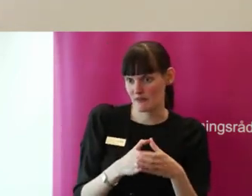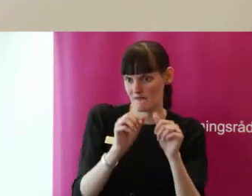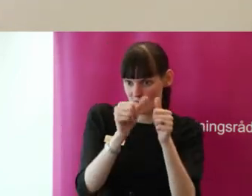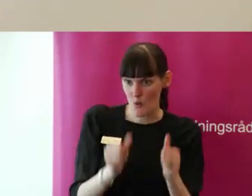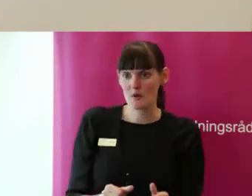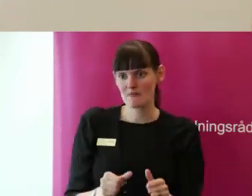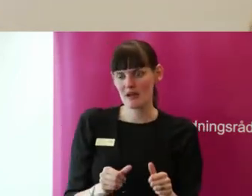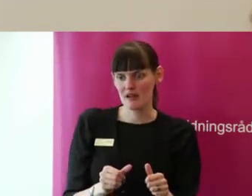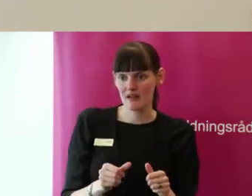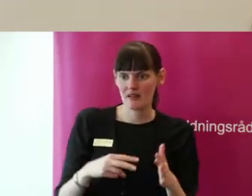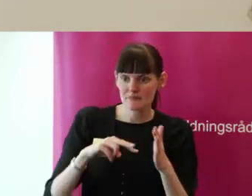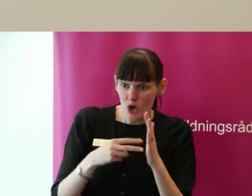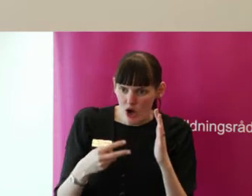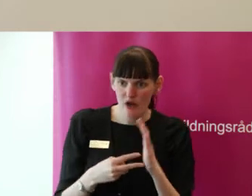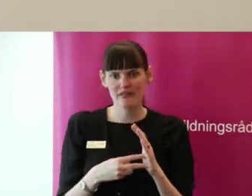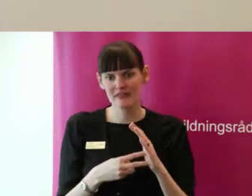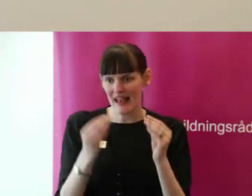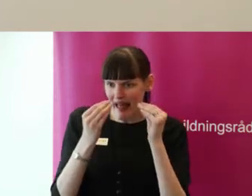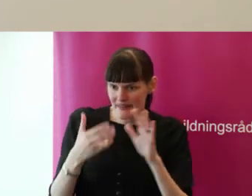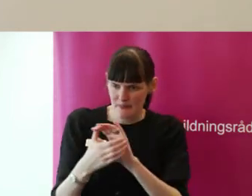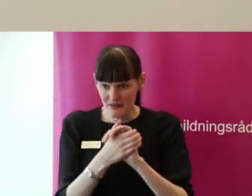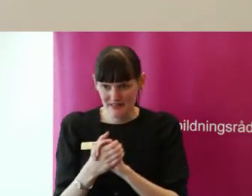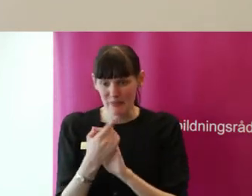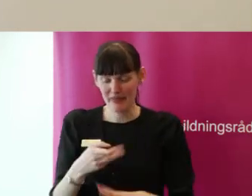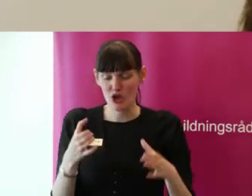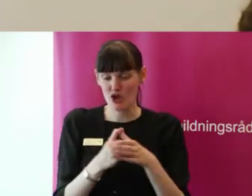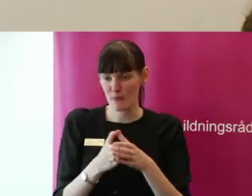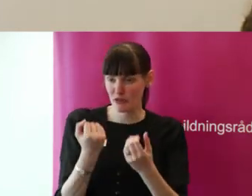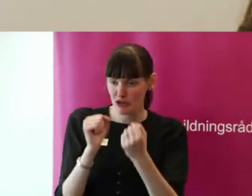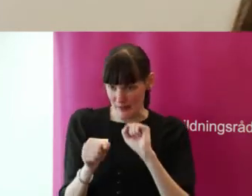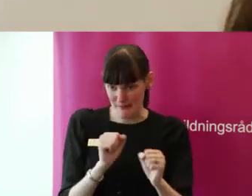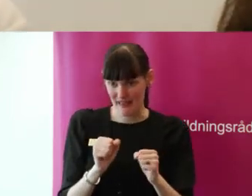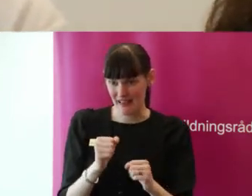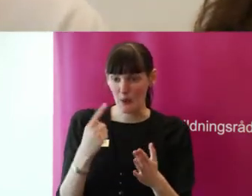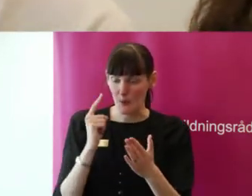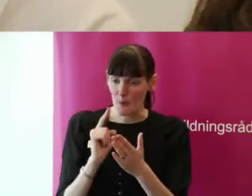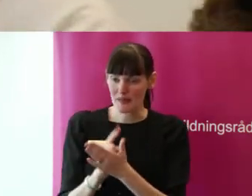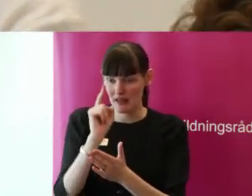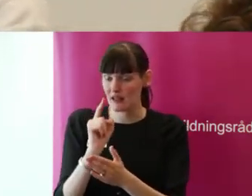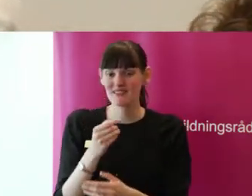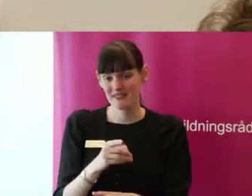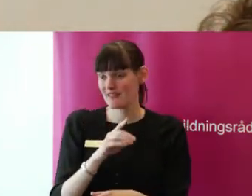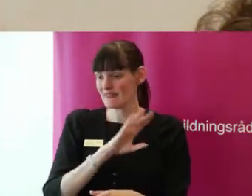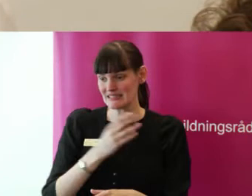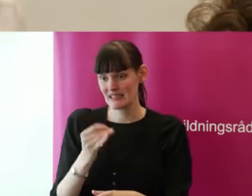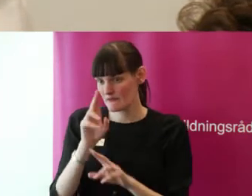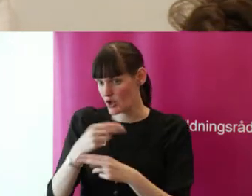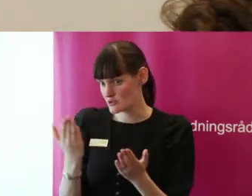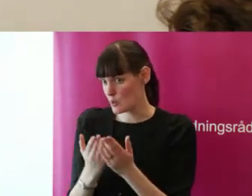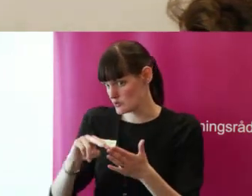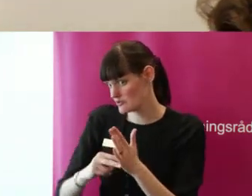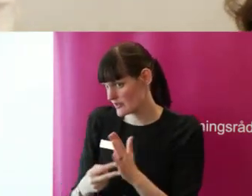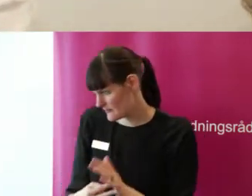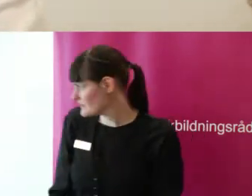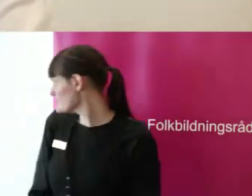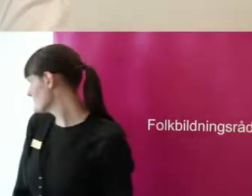arbetet tillsammans. Den gruppdynamiken, den är unik och den har vi tappat i det vanliga skolsystemet. Britta nu.